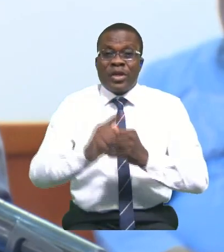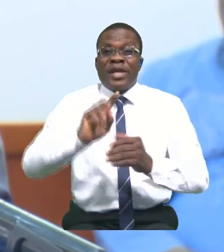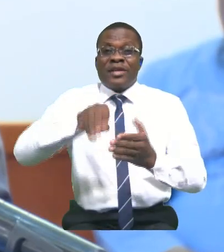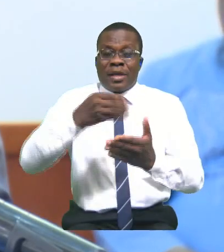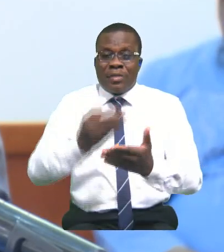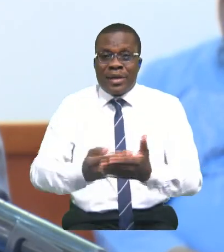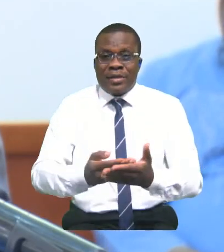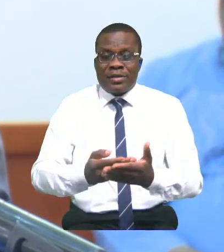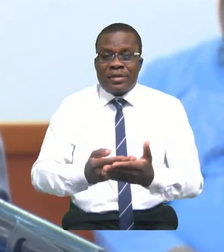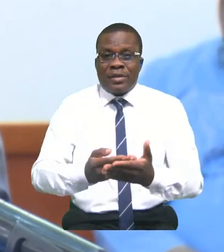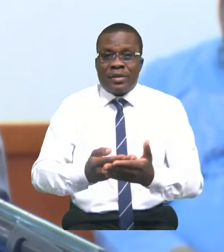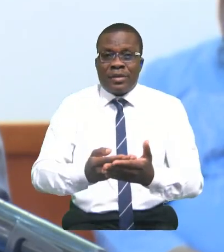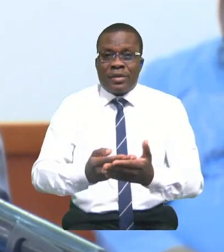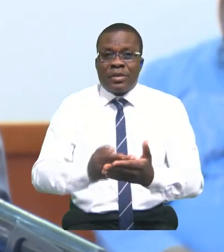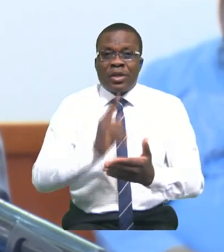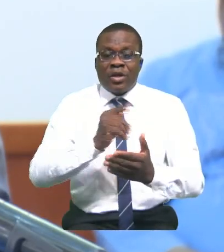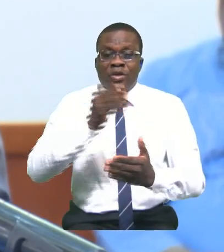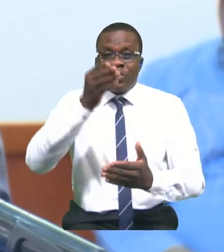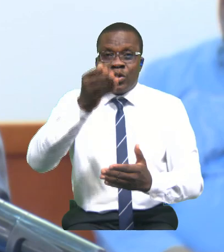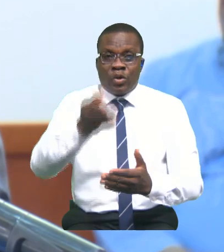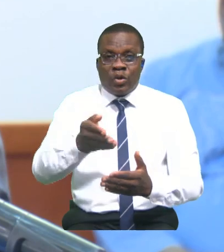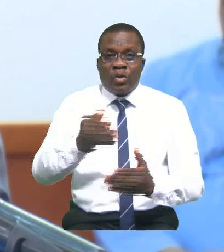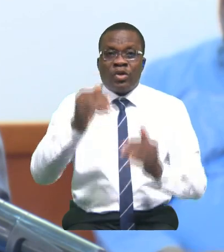subséquentes seront